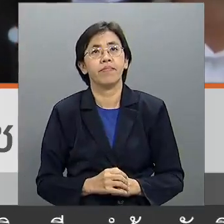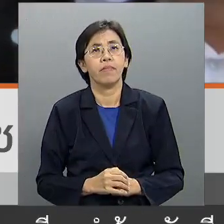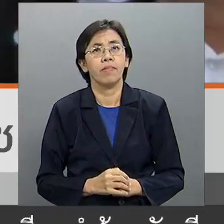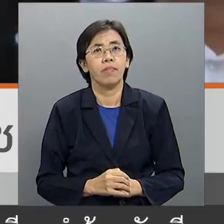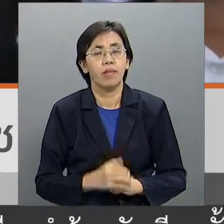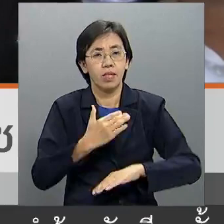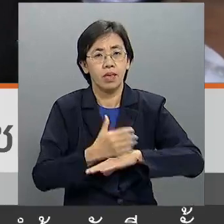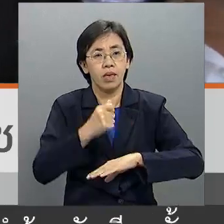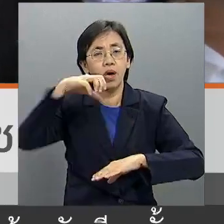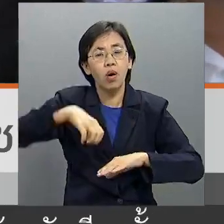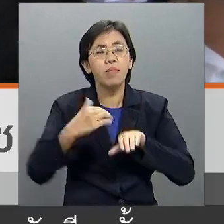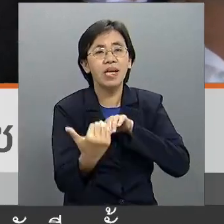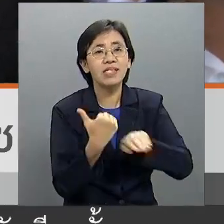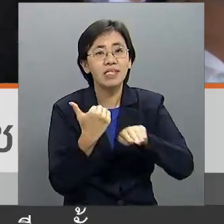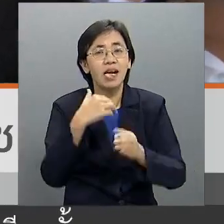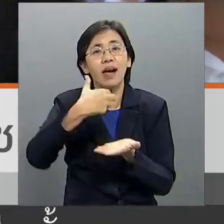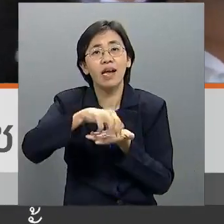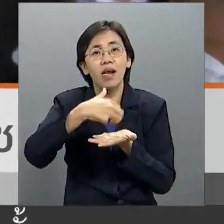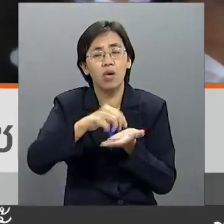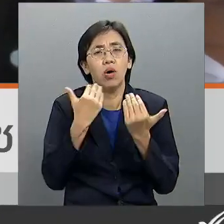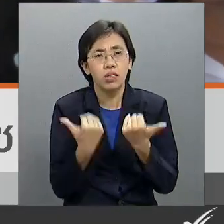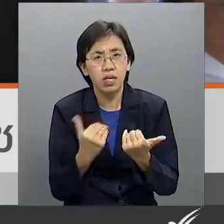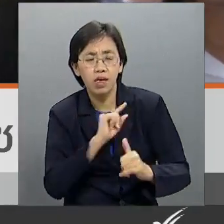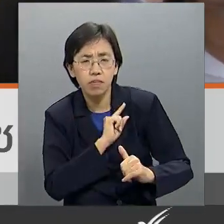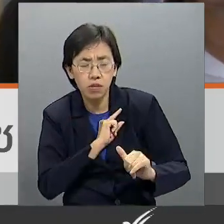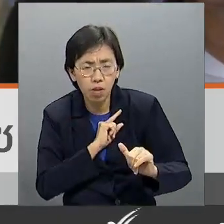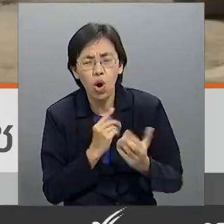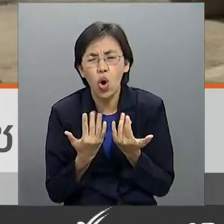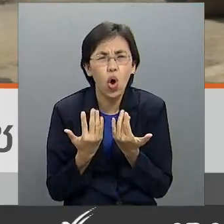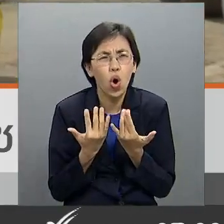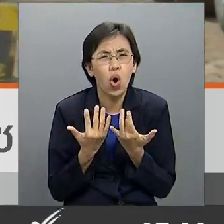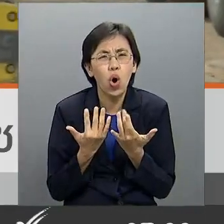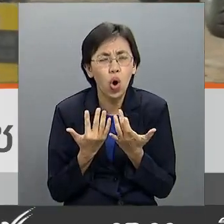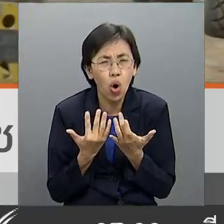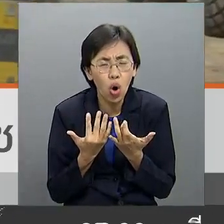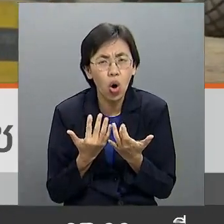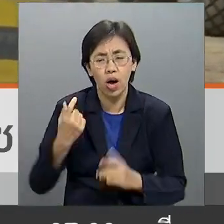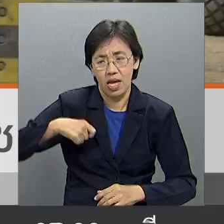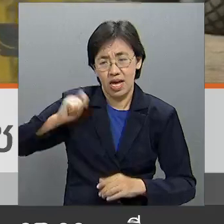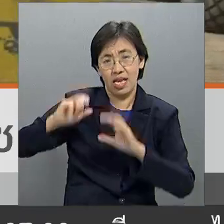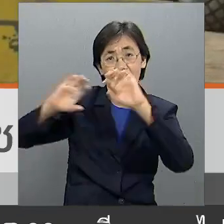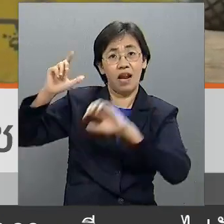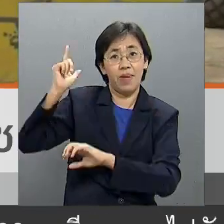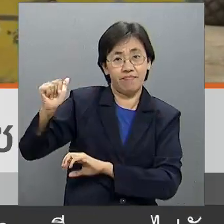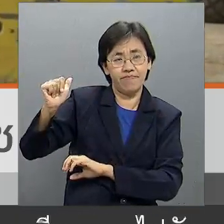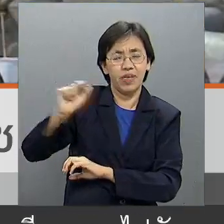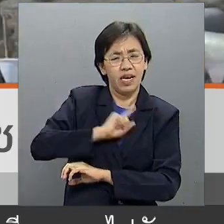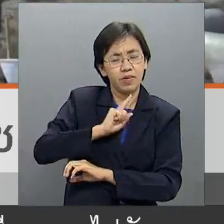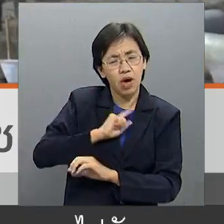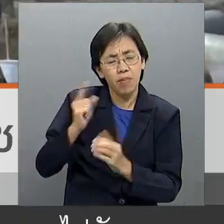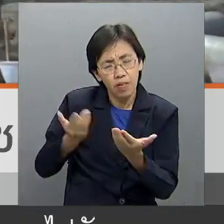กรมทางหลวงเปิดเผยนะคะว่าขณะนี้อยู่ระหว่างการรอคำตอบจากอัยการสูงสุดที่ได้พิจารณาเอกสารแนบท้ายสัญญา